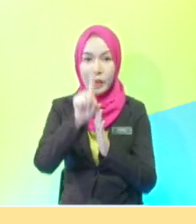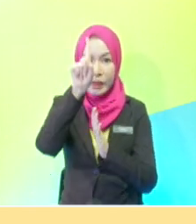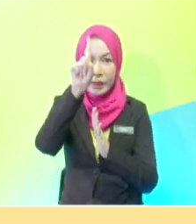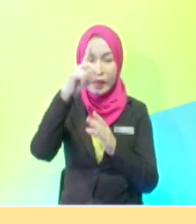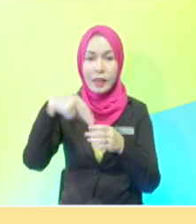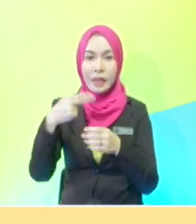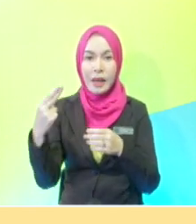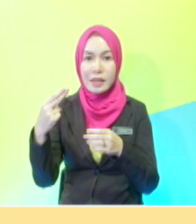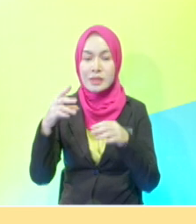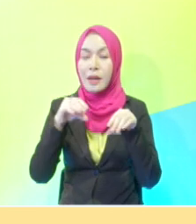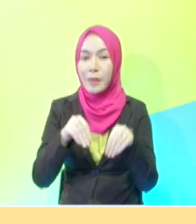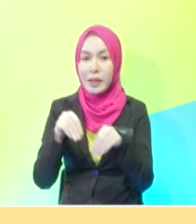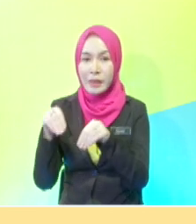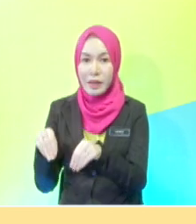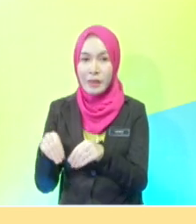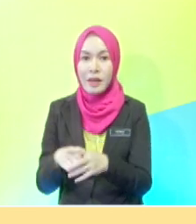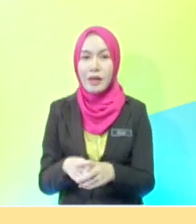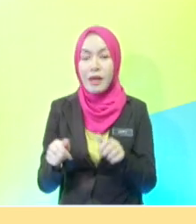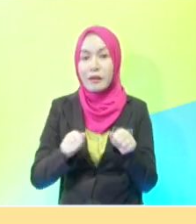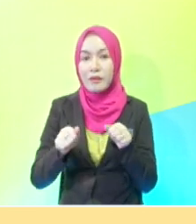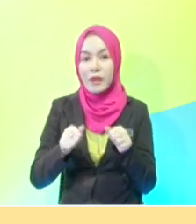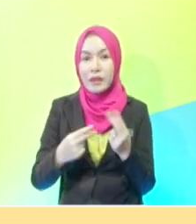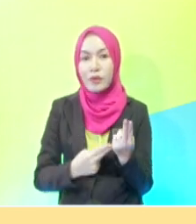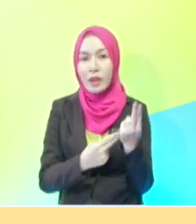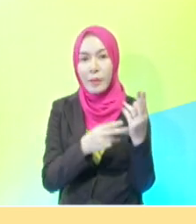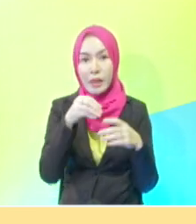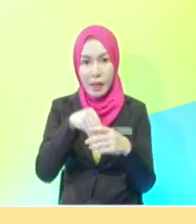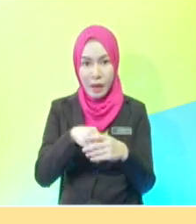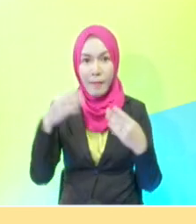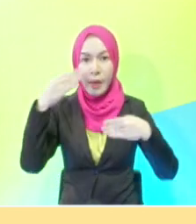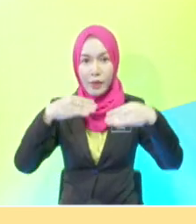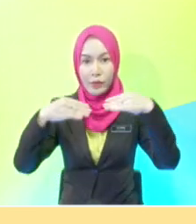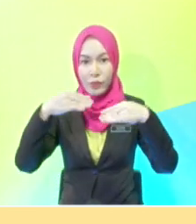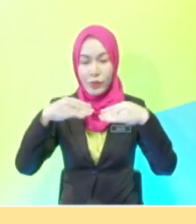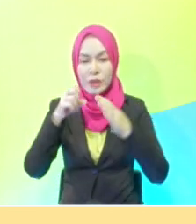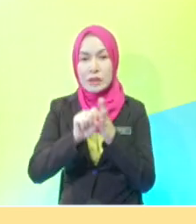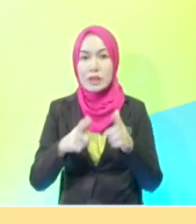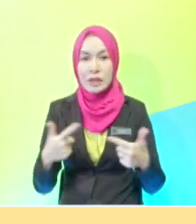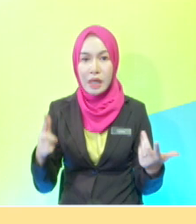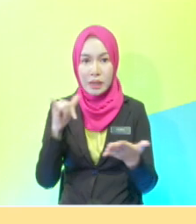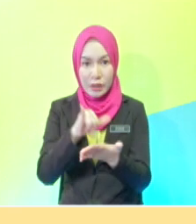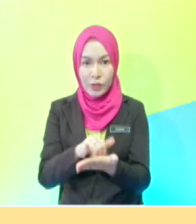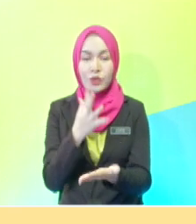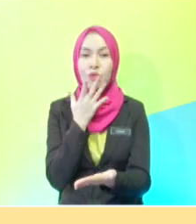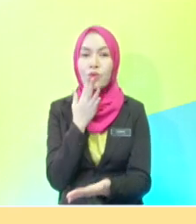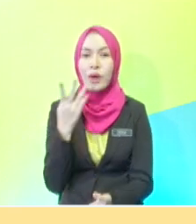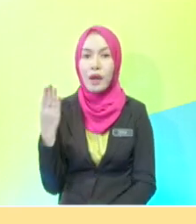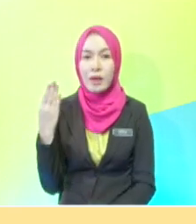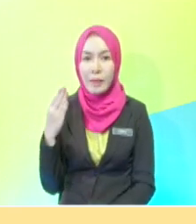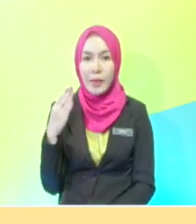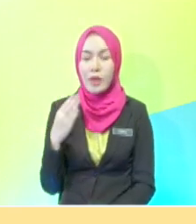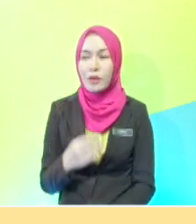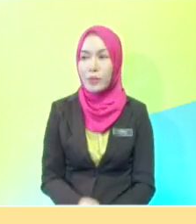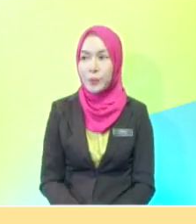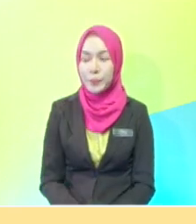pertanian ini adalah activity utama dalam bioteknologi Oke Selain itu warna biru warna biru adalah